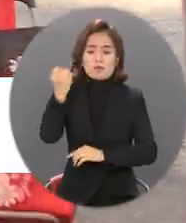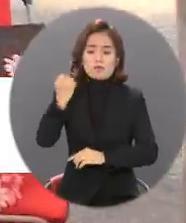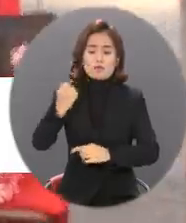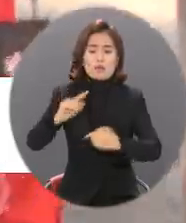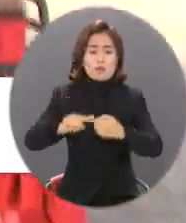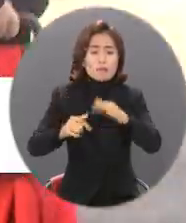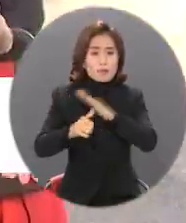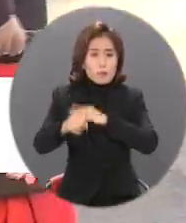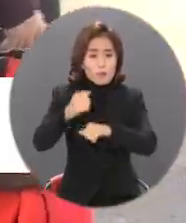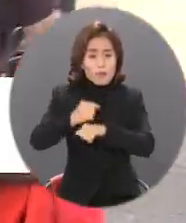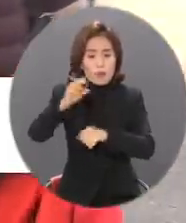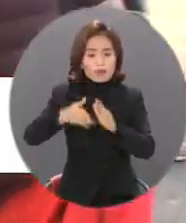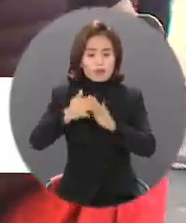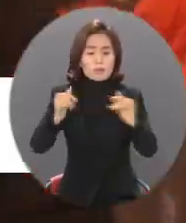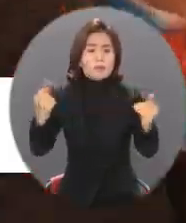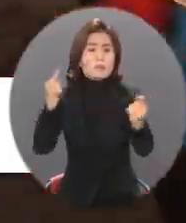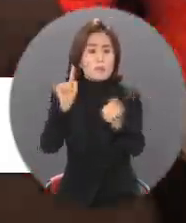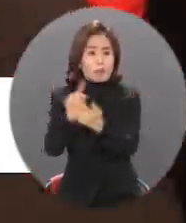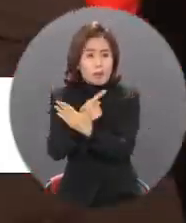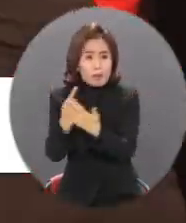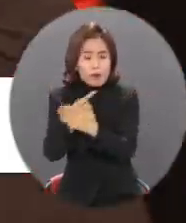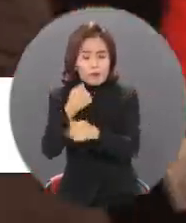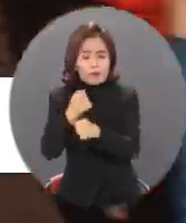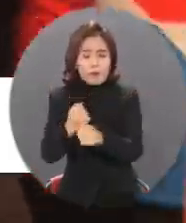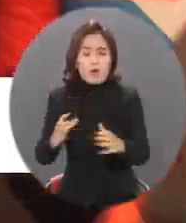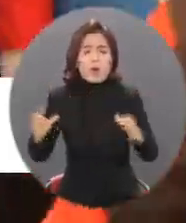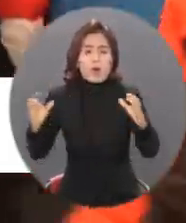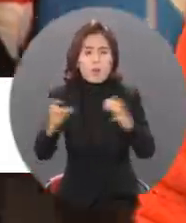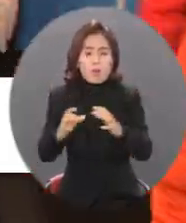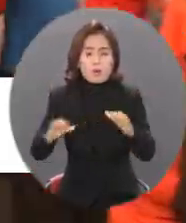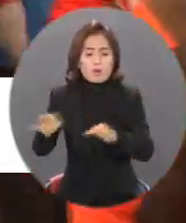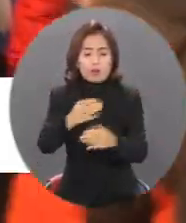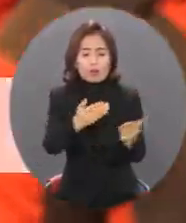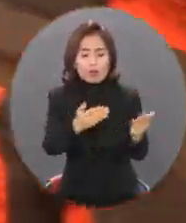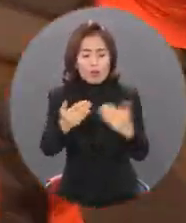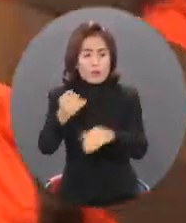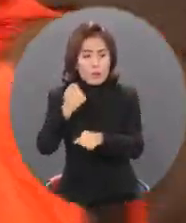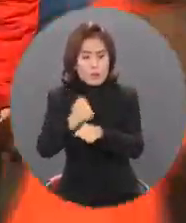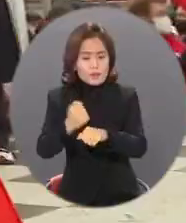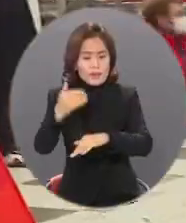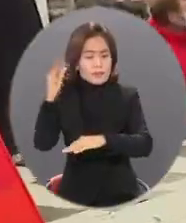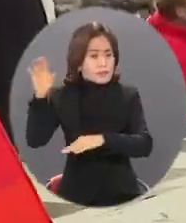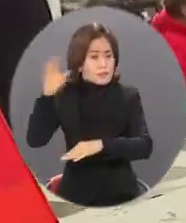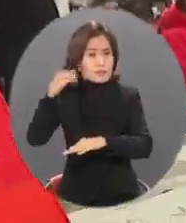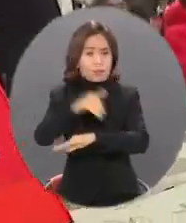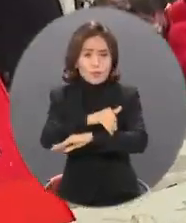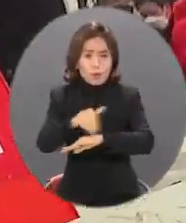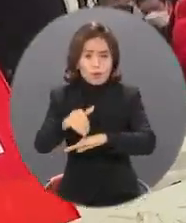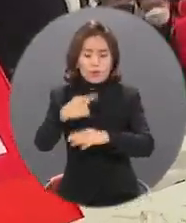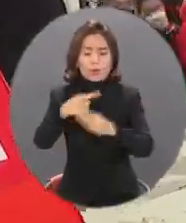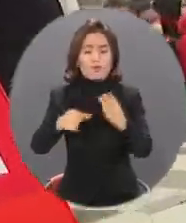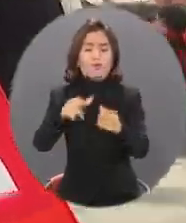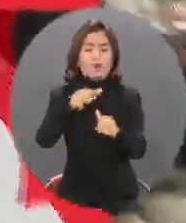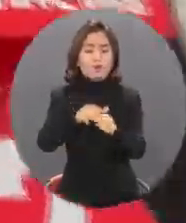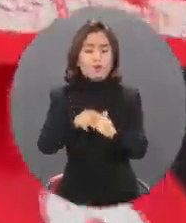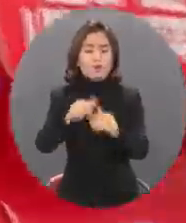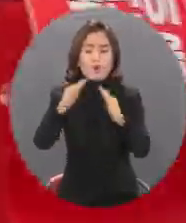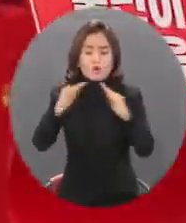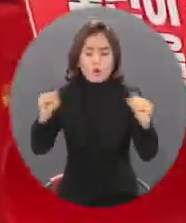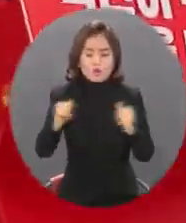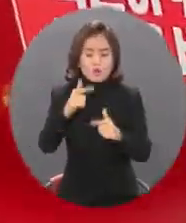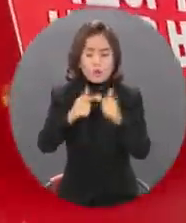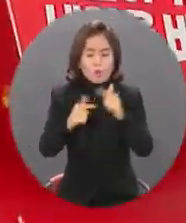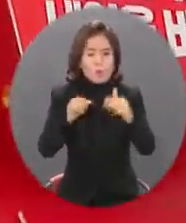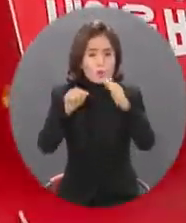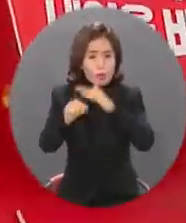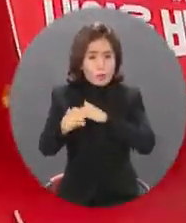대표가 광주 지역 시민들을 만나 복합 쇼핑몰 유치에 대한 의견을 들을 예정이고 윤석열 후보도 전북과 목포를